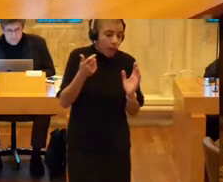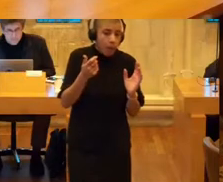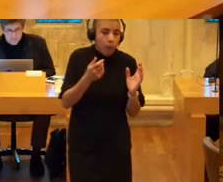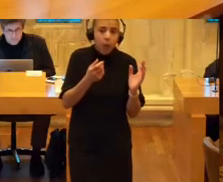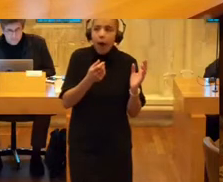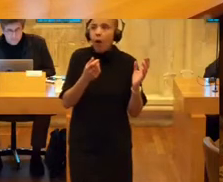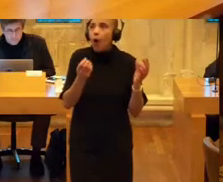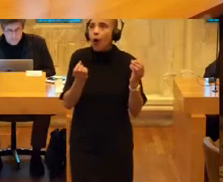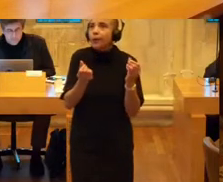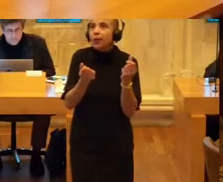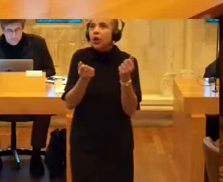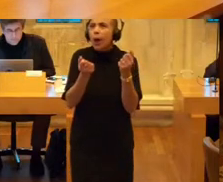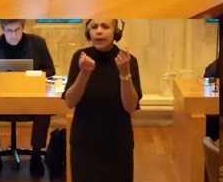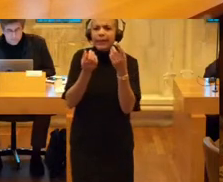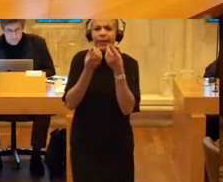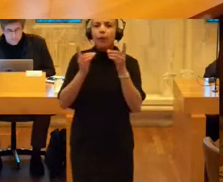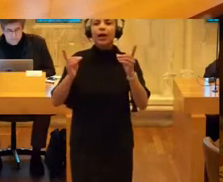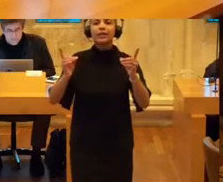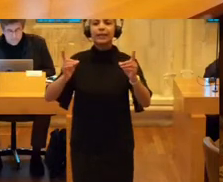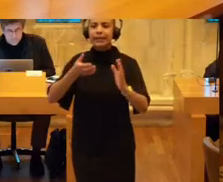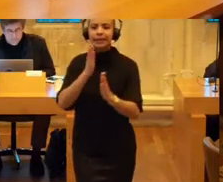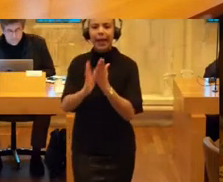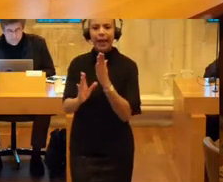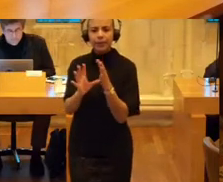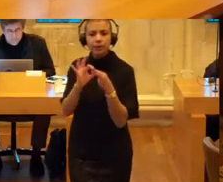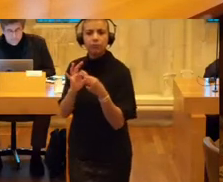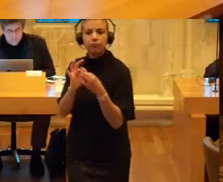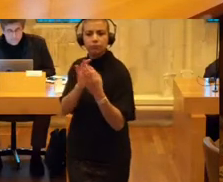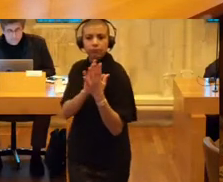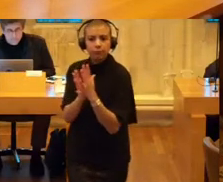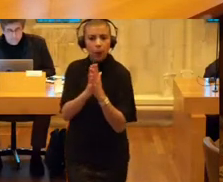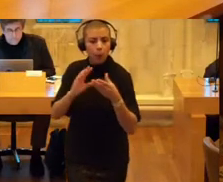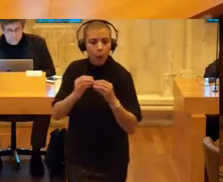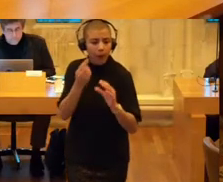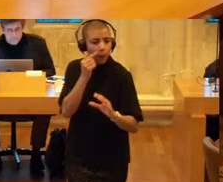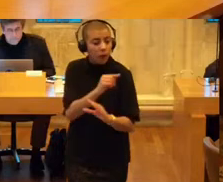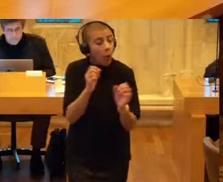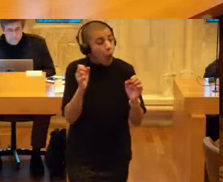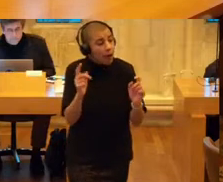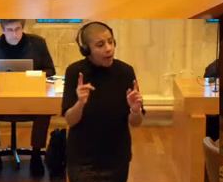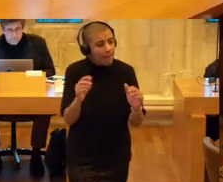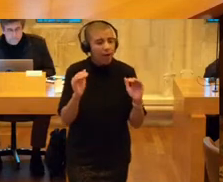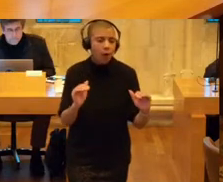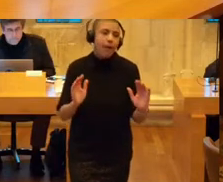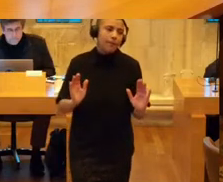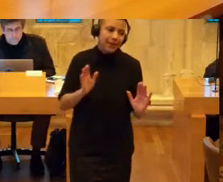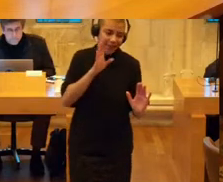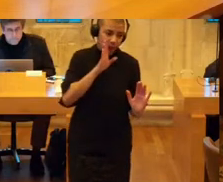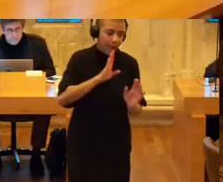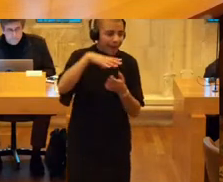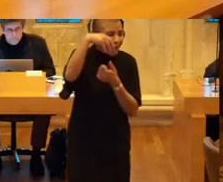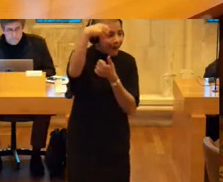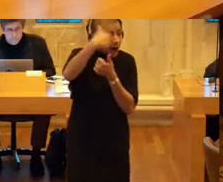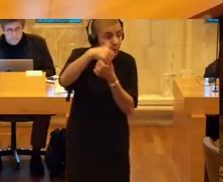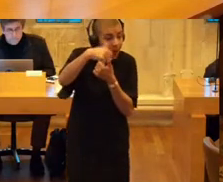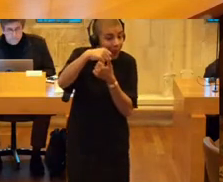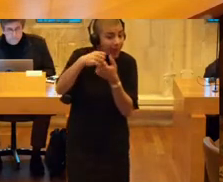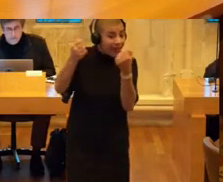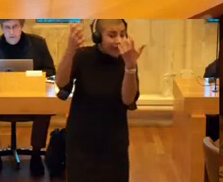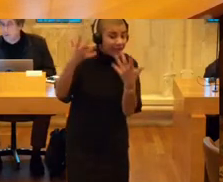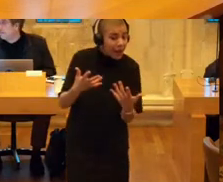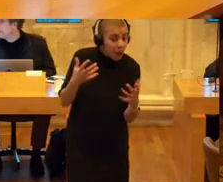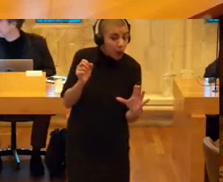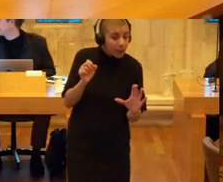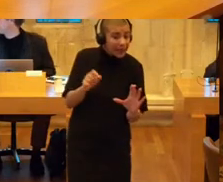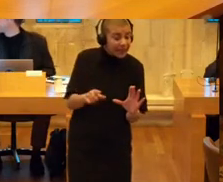de démocratie directe, mais enfin... Souvenez-vous quand même que quand les faits se sont présentés, vous n'avez pas